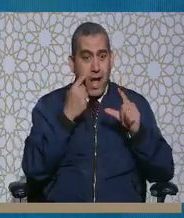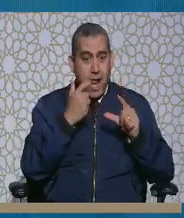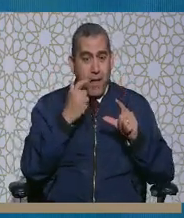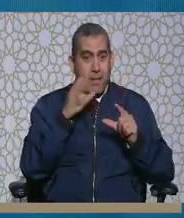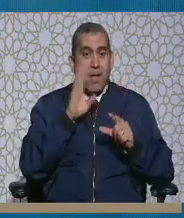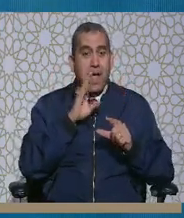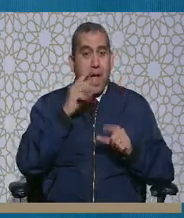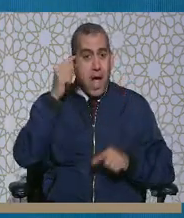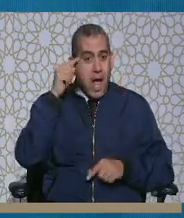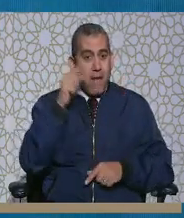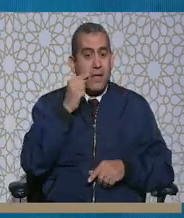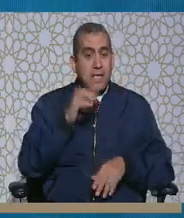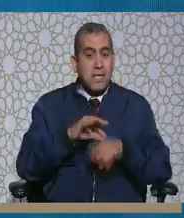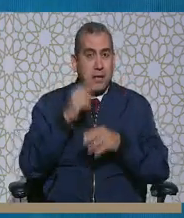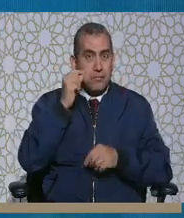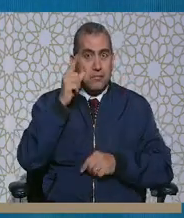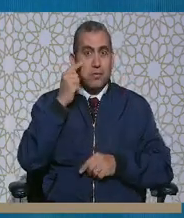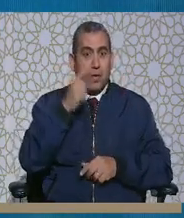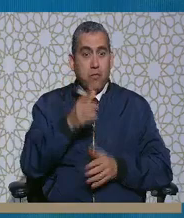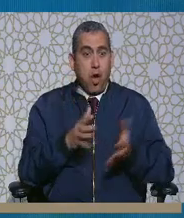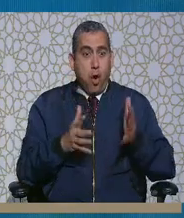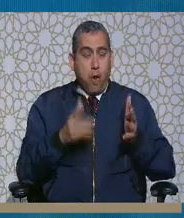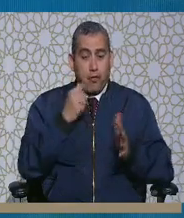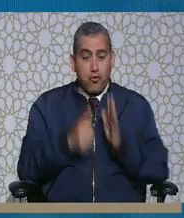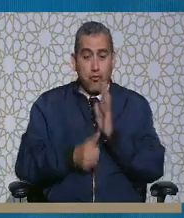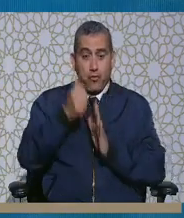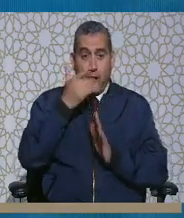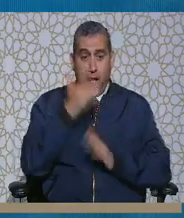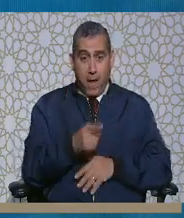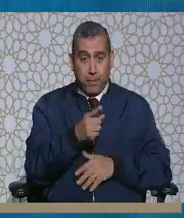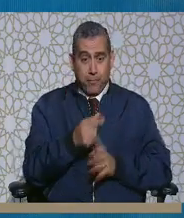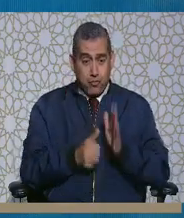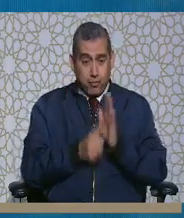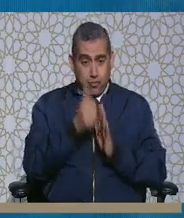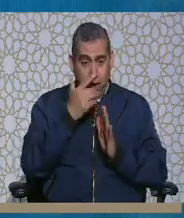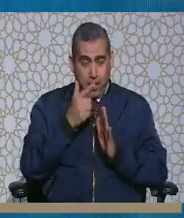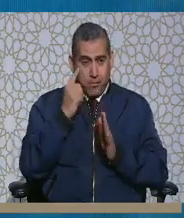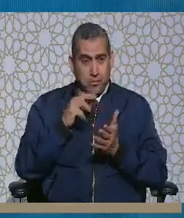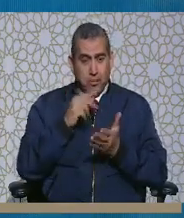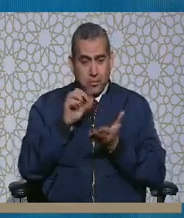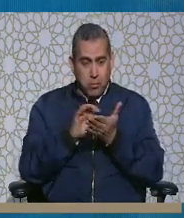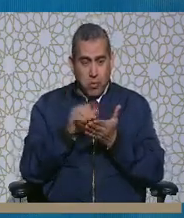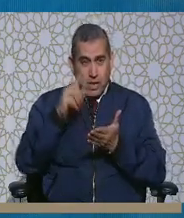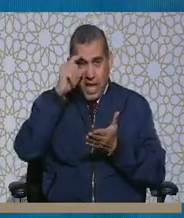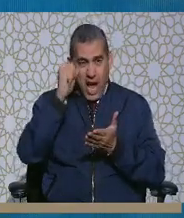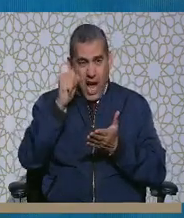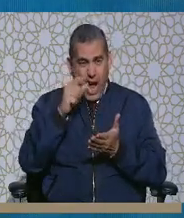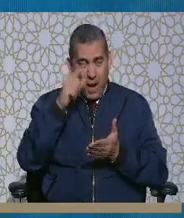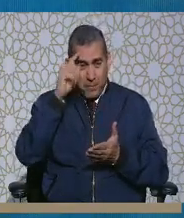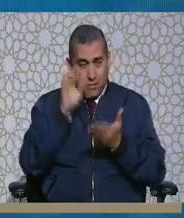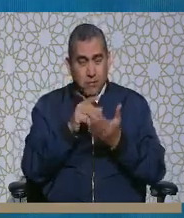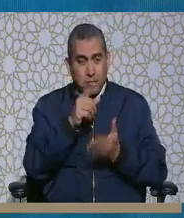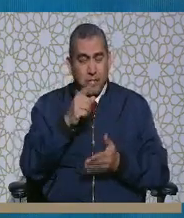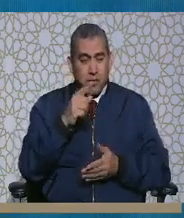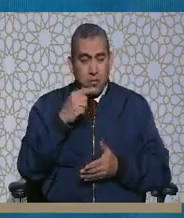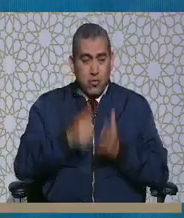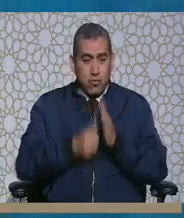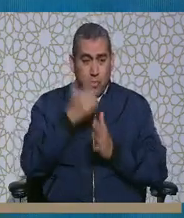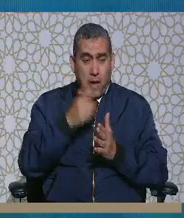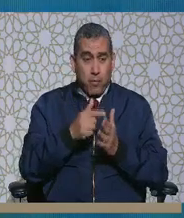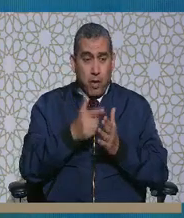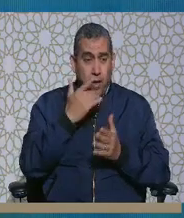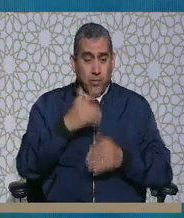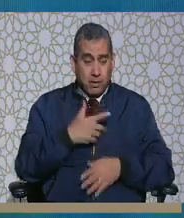يفيق ولو خفت من عدم التوفيق وانت في الاقدار المؤلمه دي يبقى انت بتسيء الظن بالله لانك